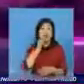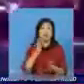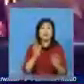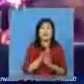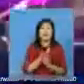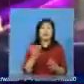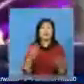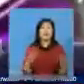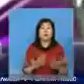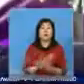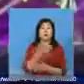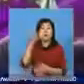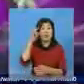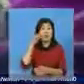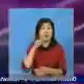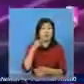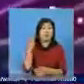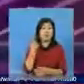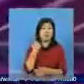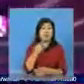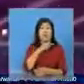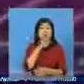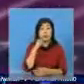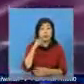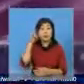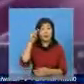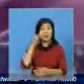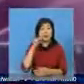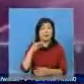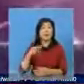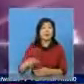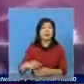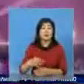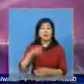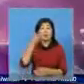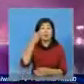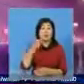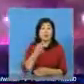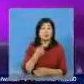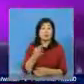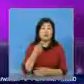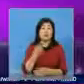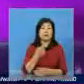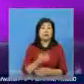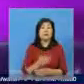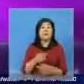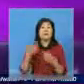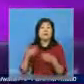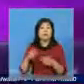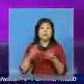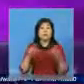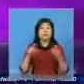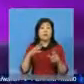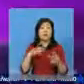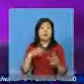новые произведения на казахском, английском, русском, китайском, французском, итальянском языках. Отметим, продажи билетов были